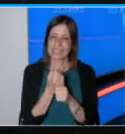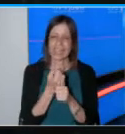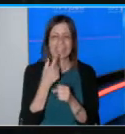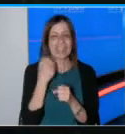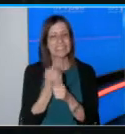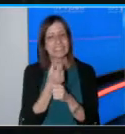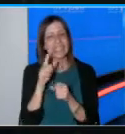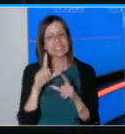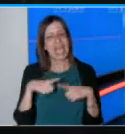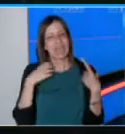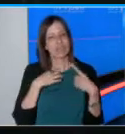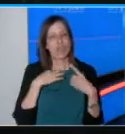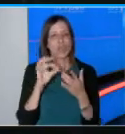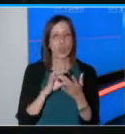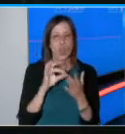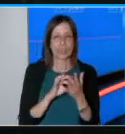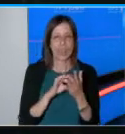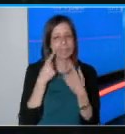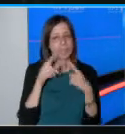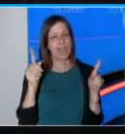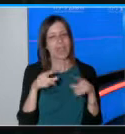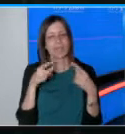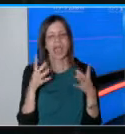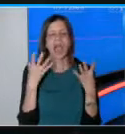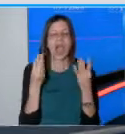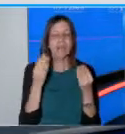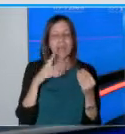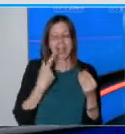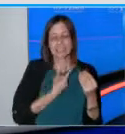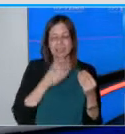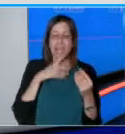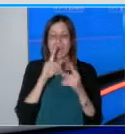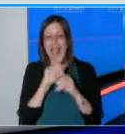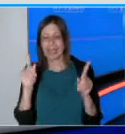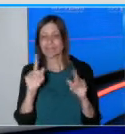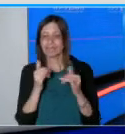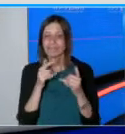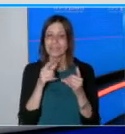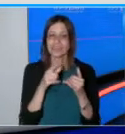שלי, כותבת ומלחינה המון, גם לעצמי, גם לזמרים. זהו, זה הקטע, כאילו קראתי קצת עלייך, זה לא